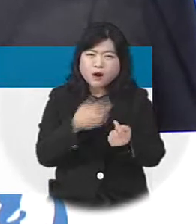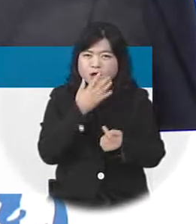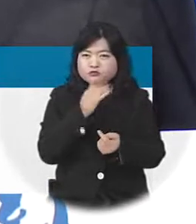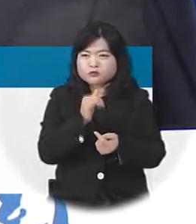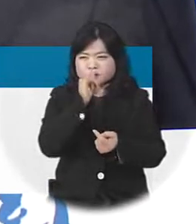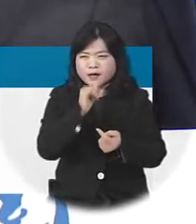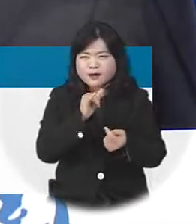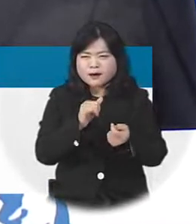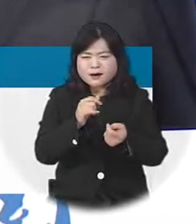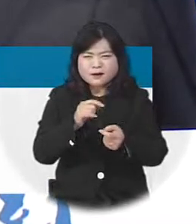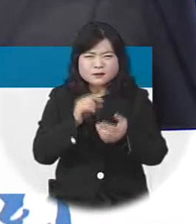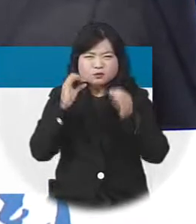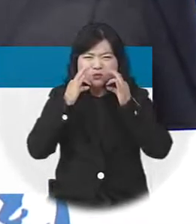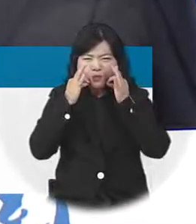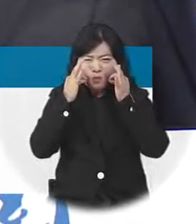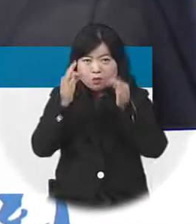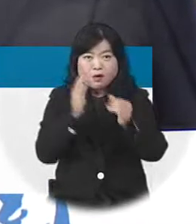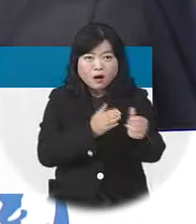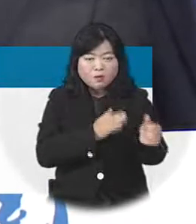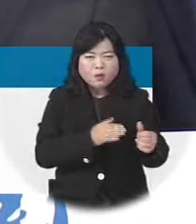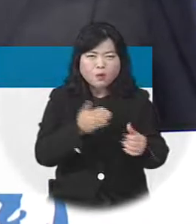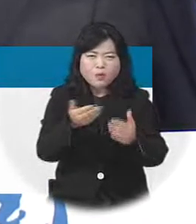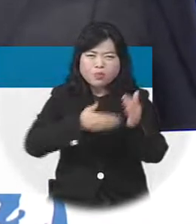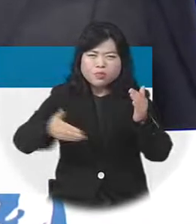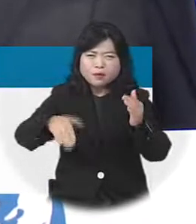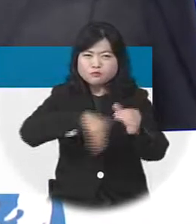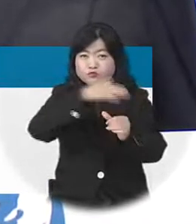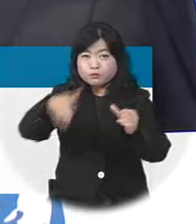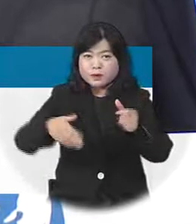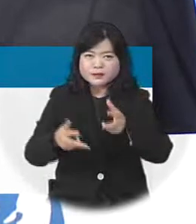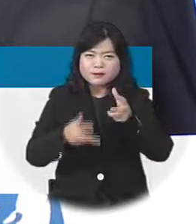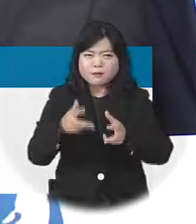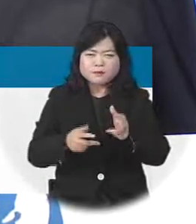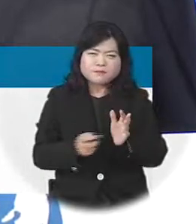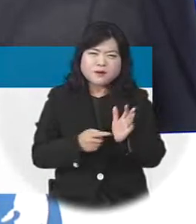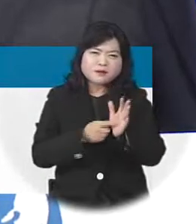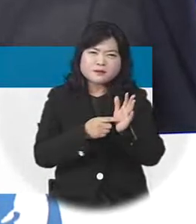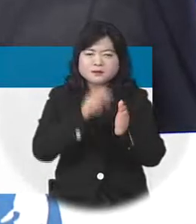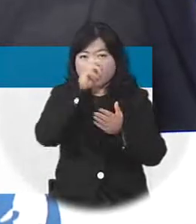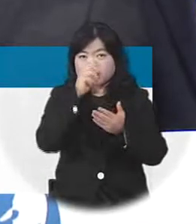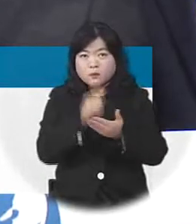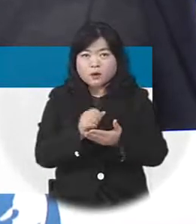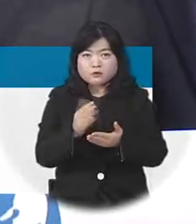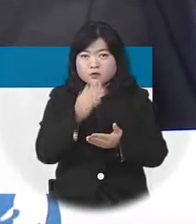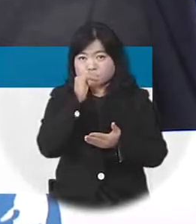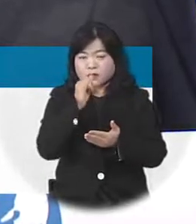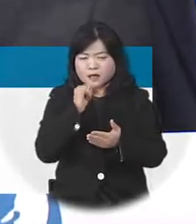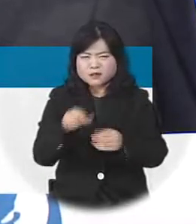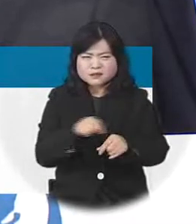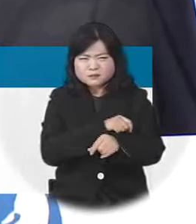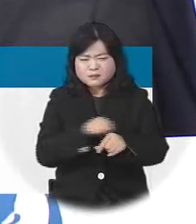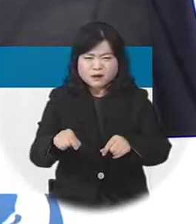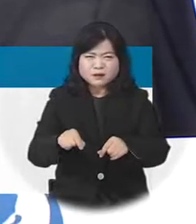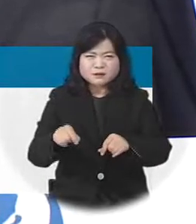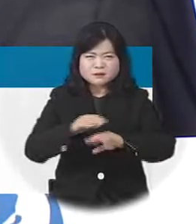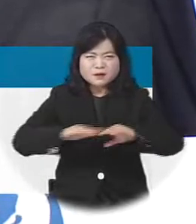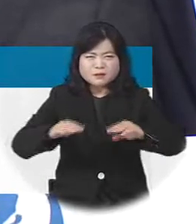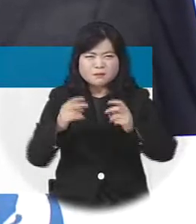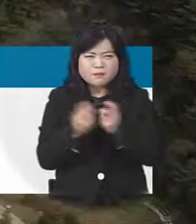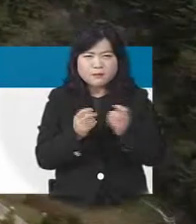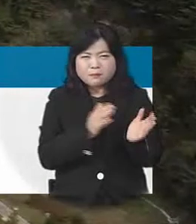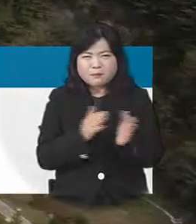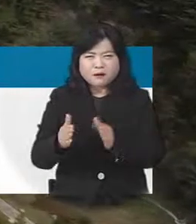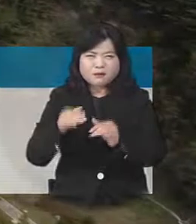있도록 각별히 노력하고 댐 주변 지역 사업이 하루빨리 정상화될 수 있도록 특단의 대책을